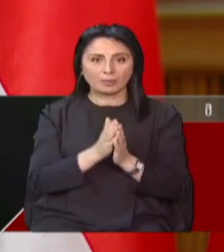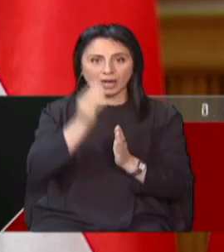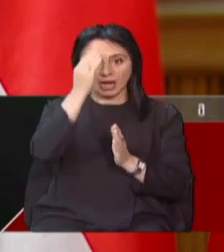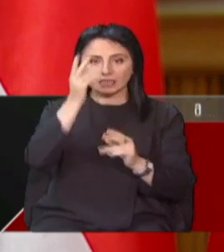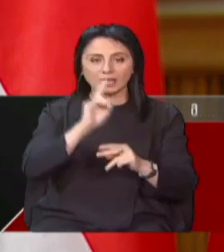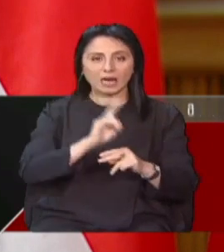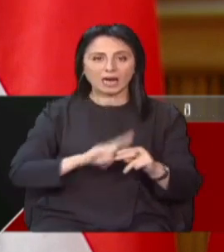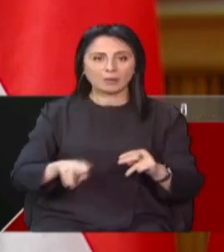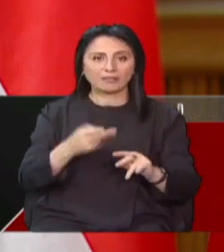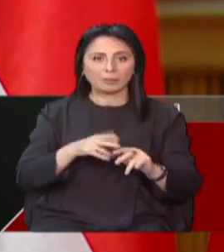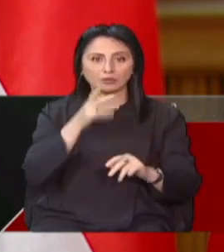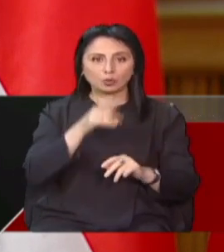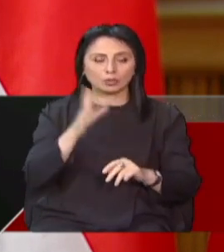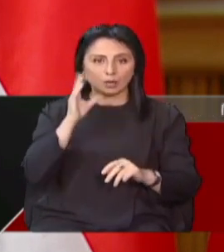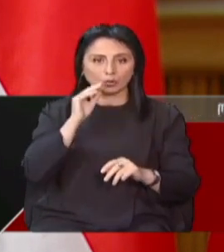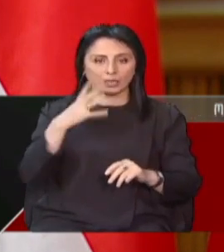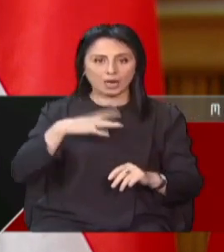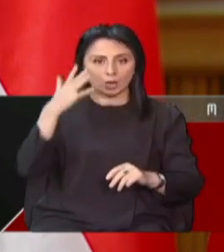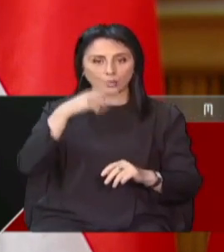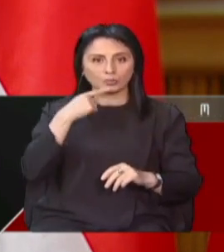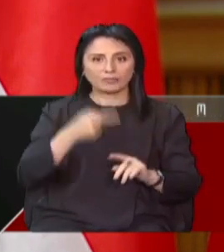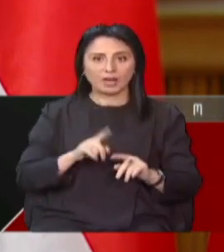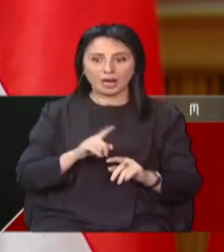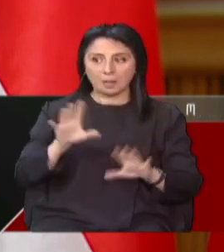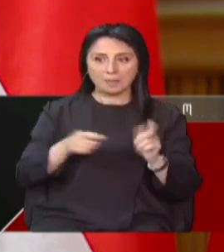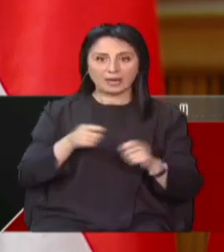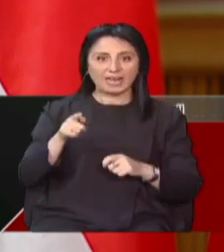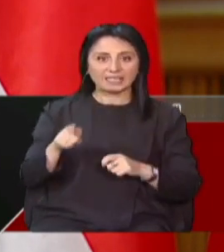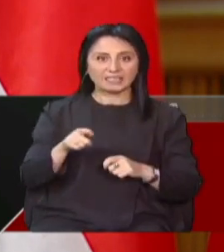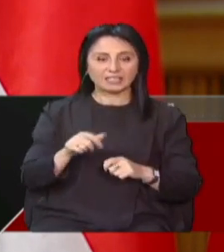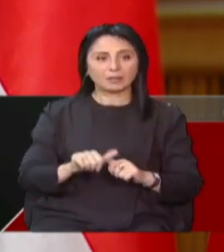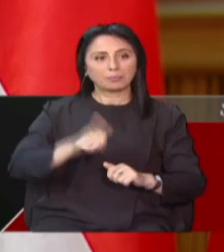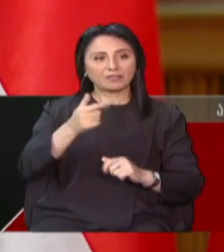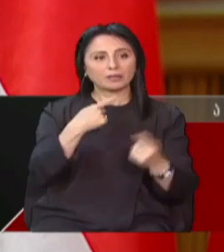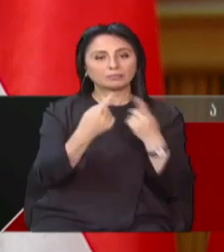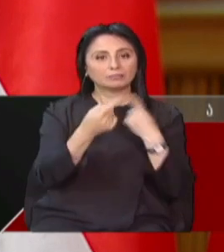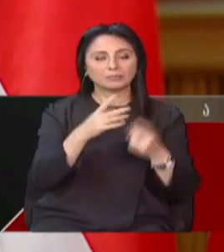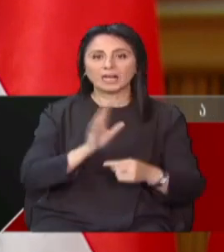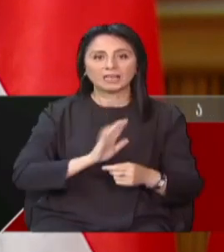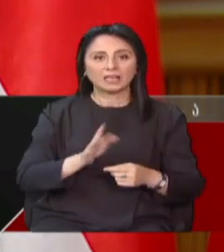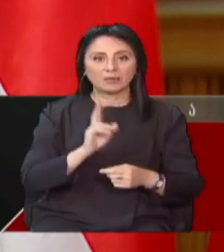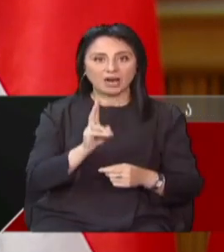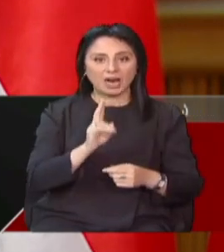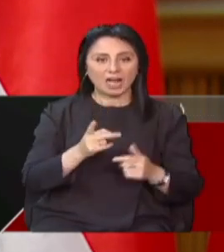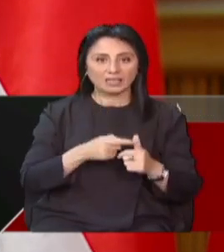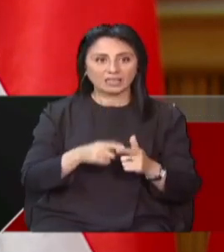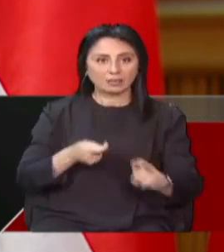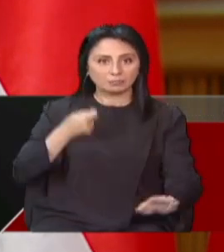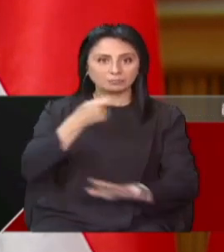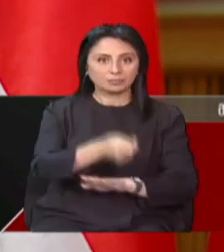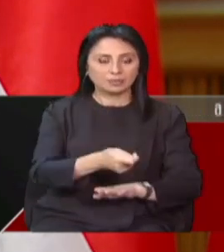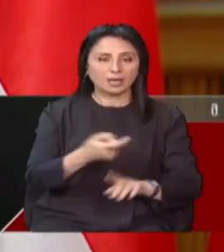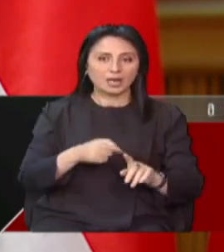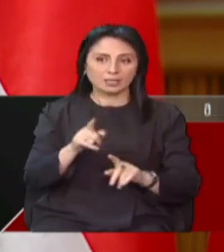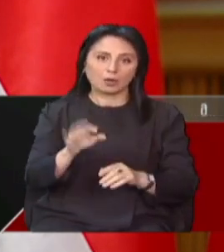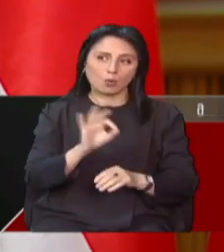ori vesel, ori vesel, ori vesel, ori vesel, ori vesel, ori vesel, ori vesel, ori vesel, ori vesel, ori vesel,